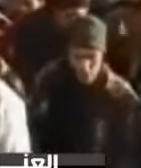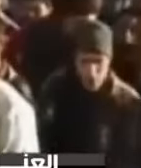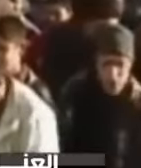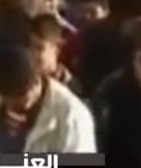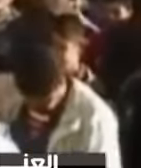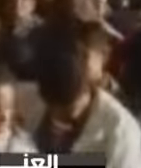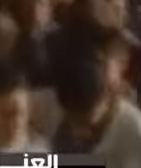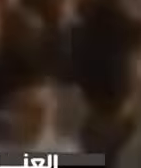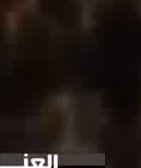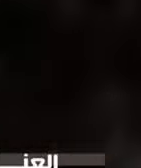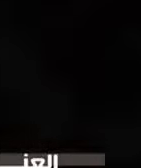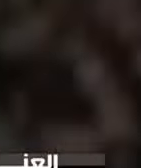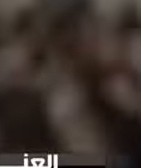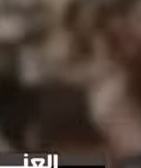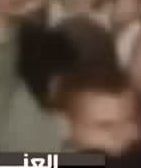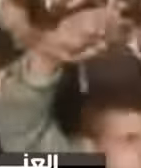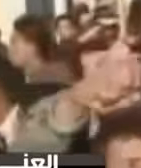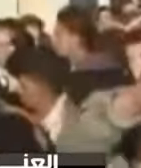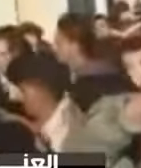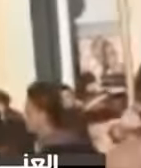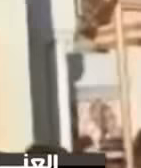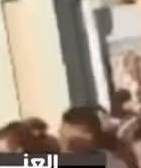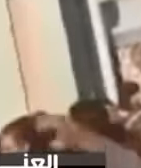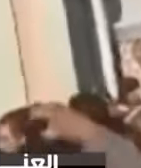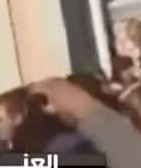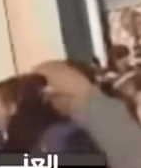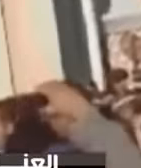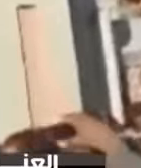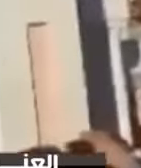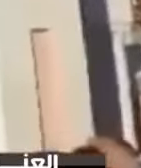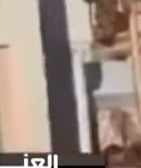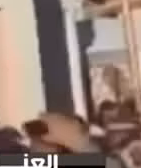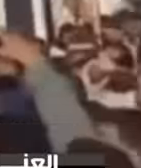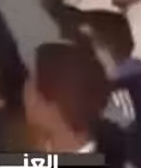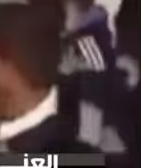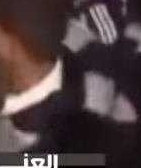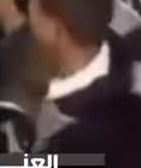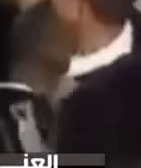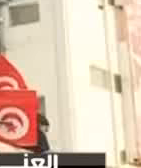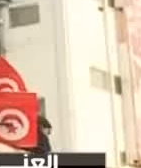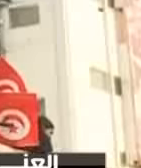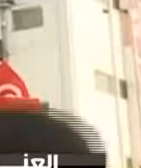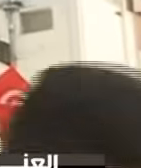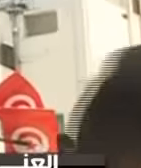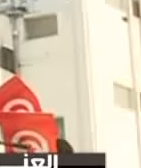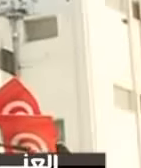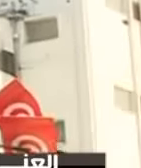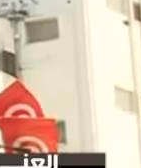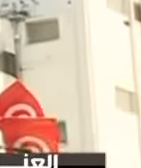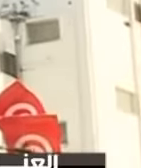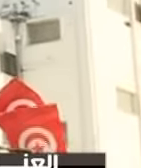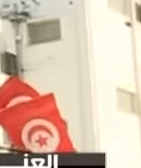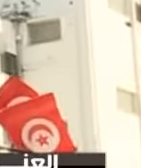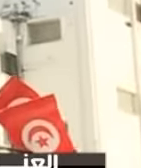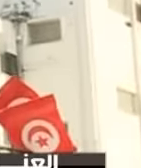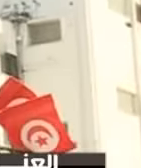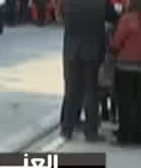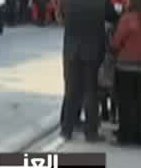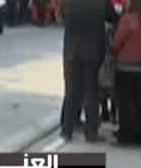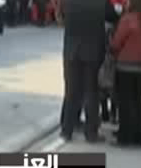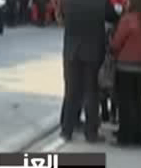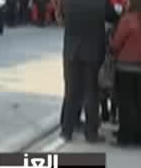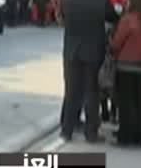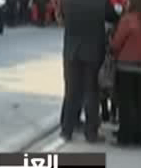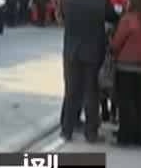تحيي الذكرى الخامسة لاندلاع الثورة من سيدي بوزيد وتظاهرات مختلفة تخليدا للحدث وسط إجراءات أمنية مشددة.